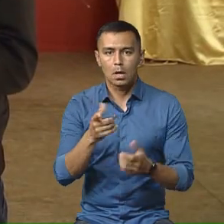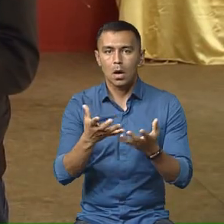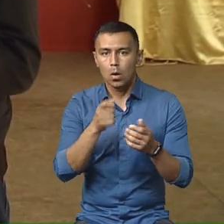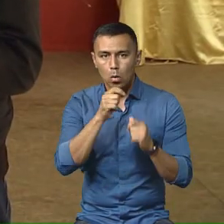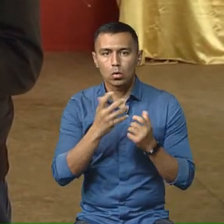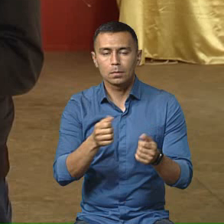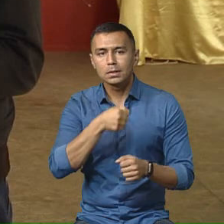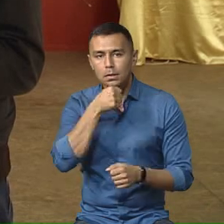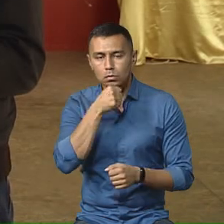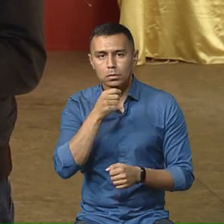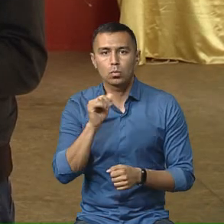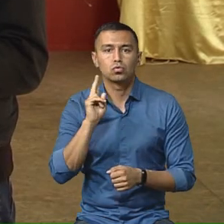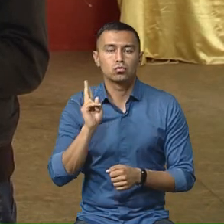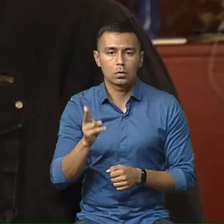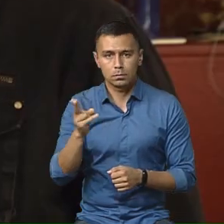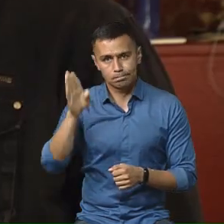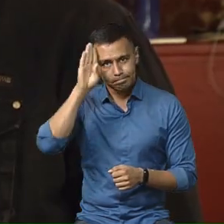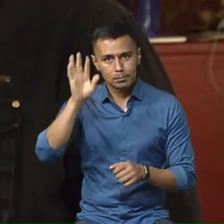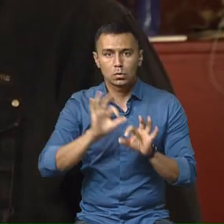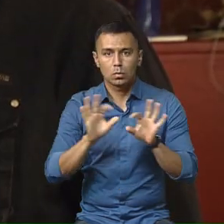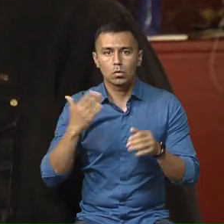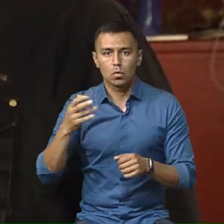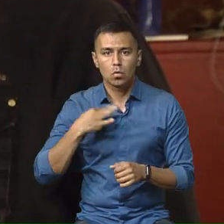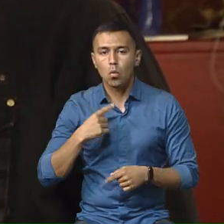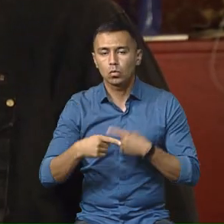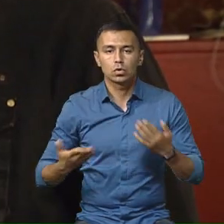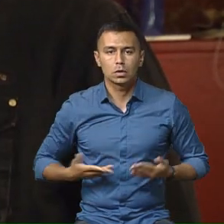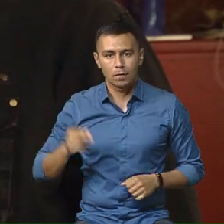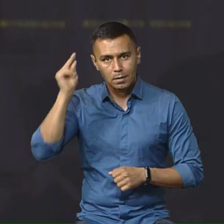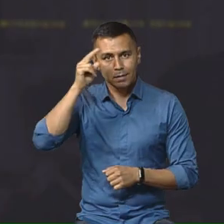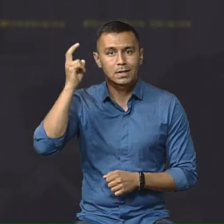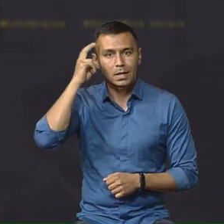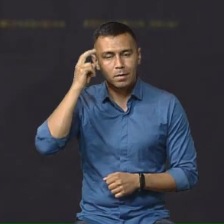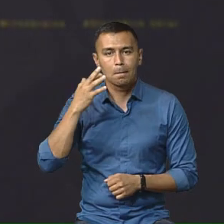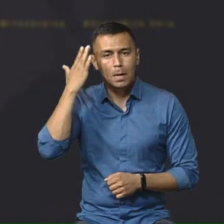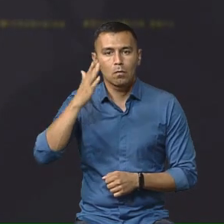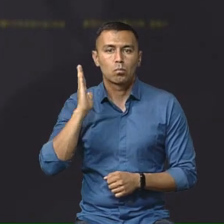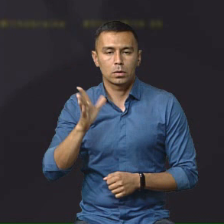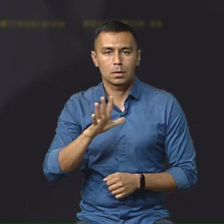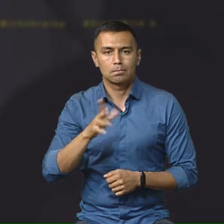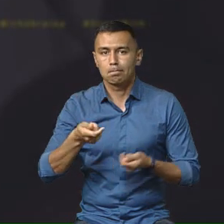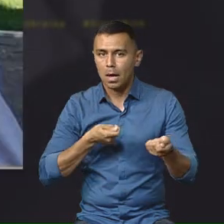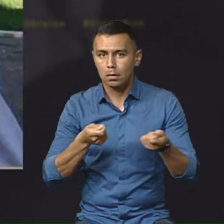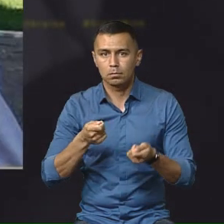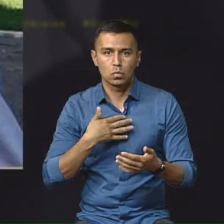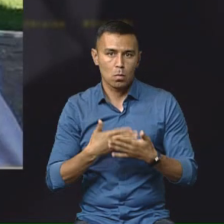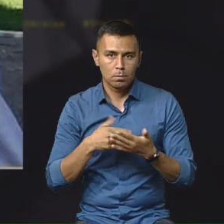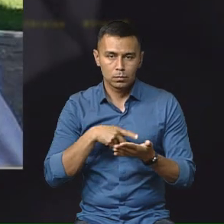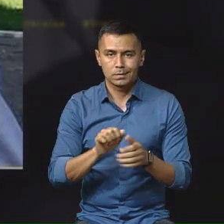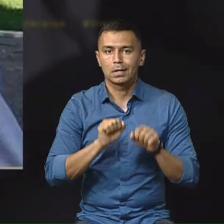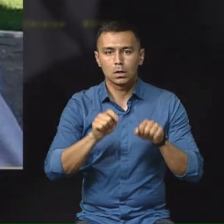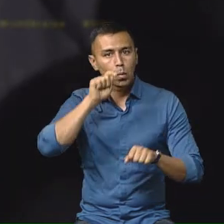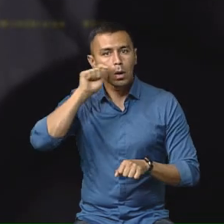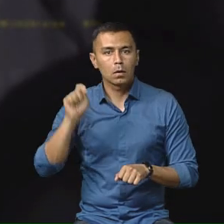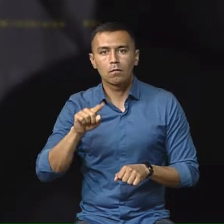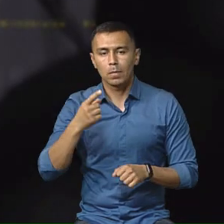дідусь Олексія Микола Бойчук. Чоловік розповідає, його онук жив і навчався у Києві, мріяв стати менеджером. Добровільно пішов захищати